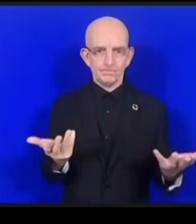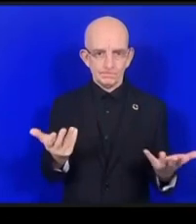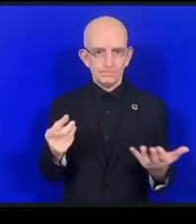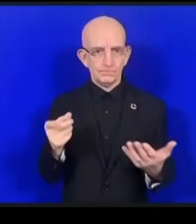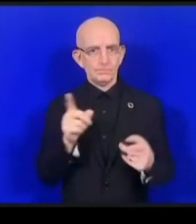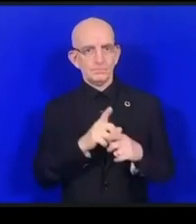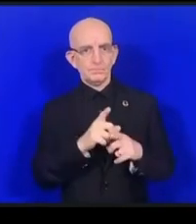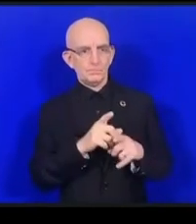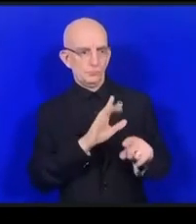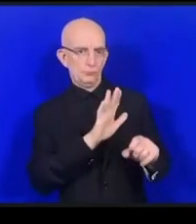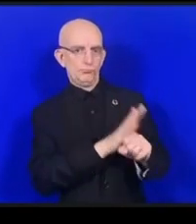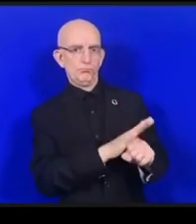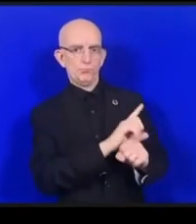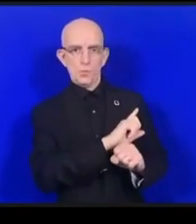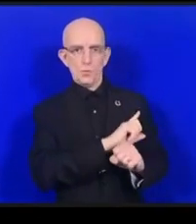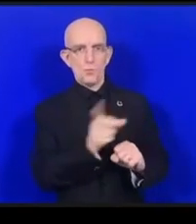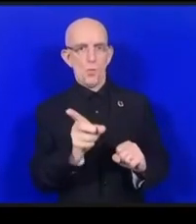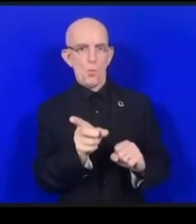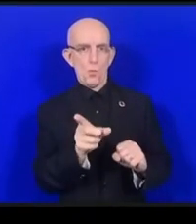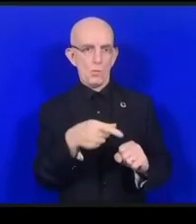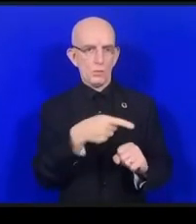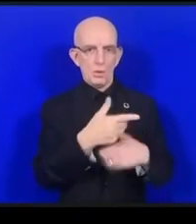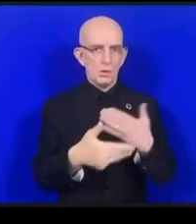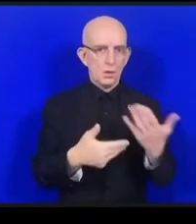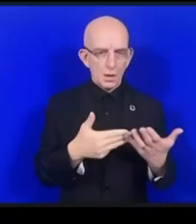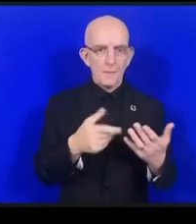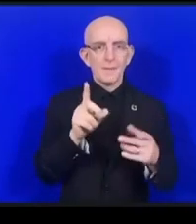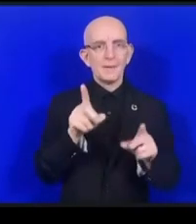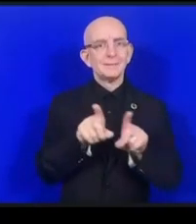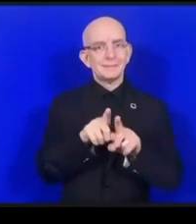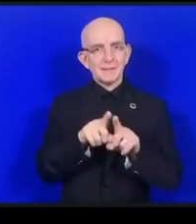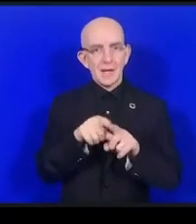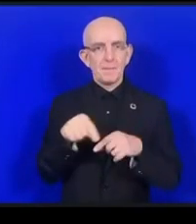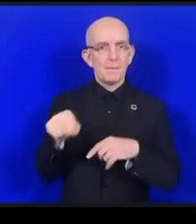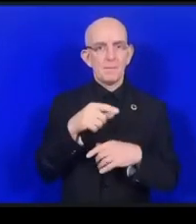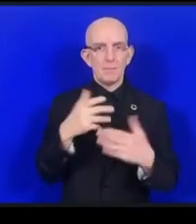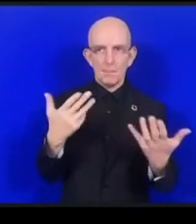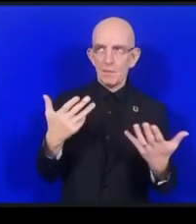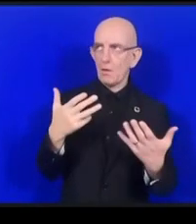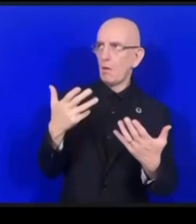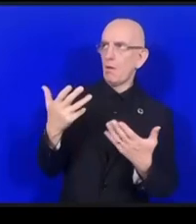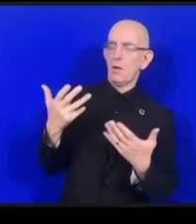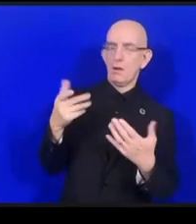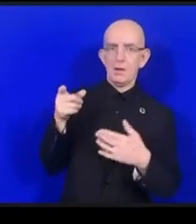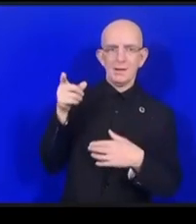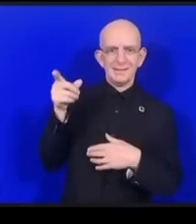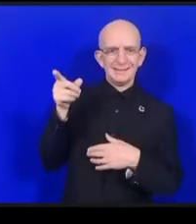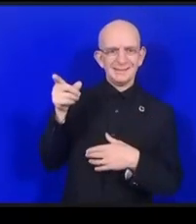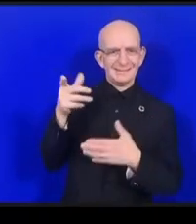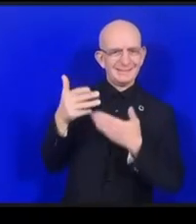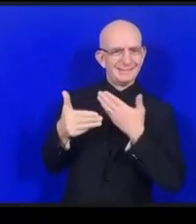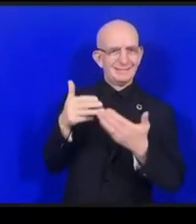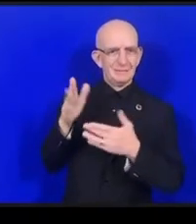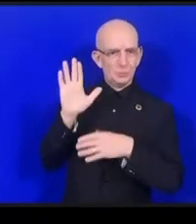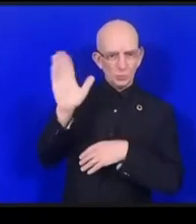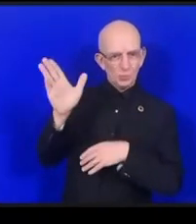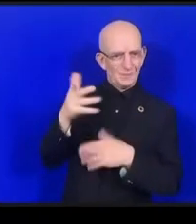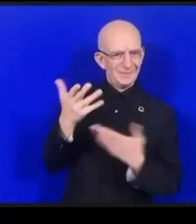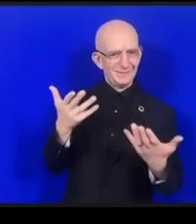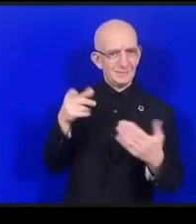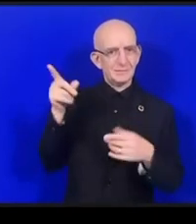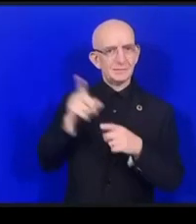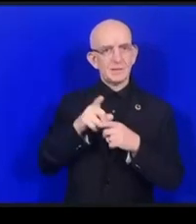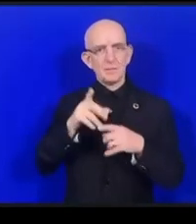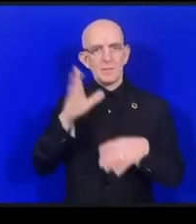что даже есть примеры криминализации голосов молодёжи когда мы говорим